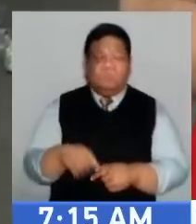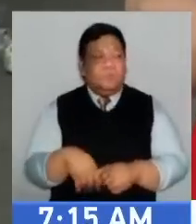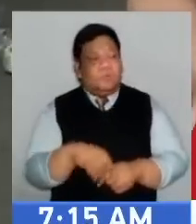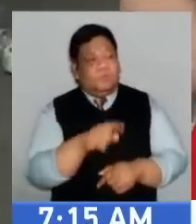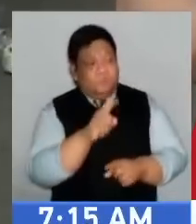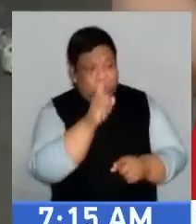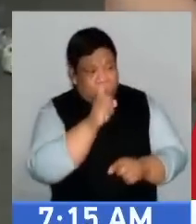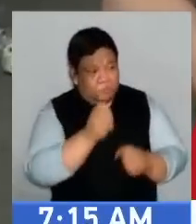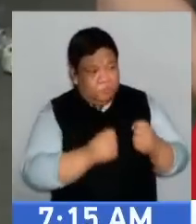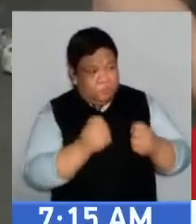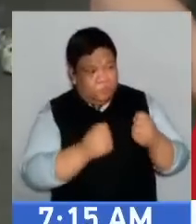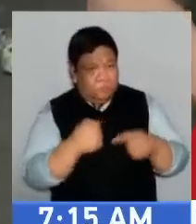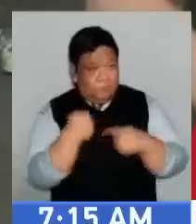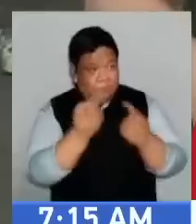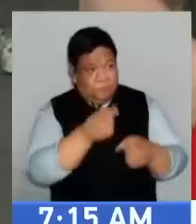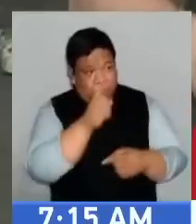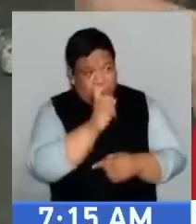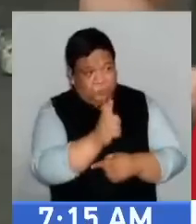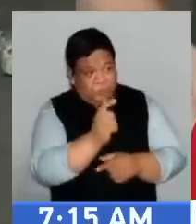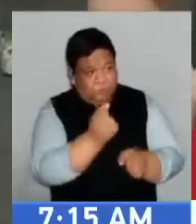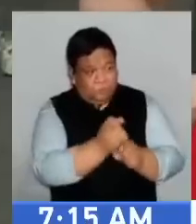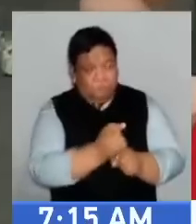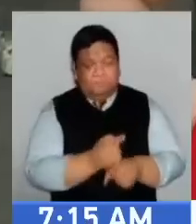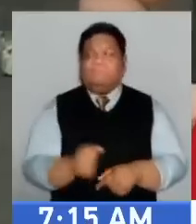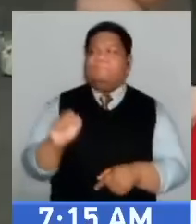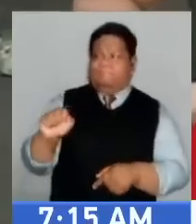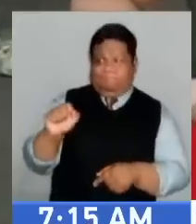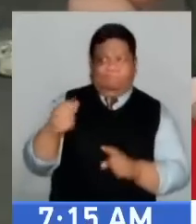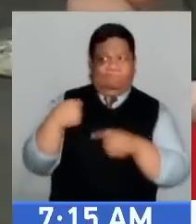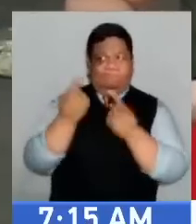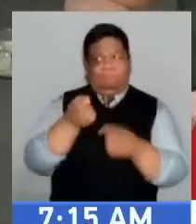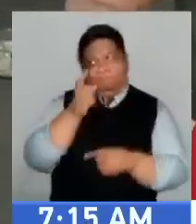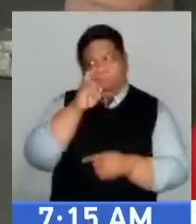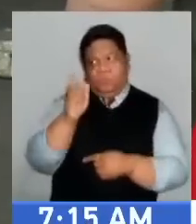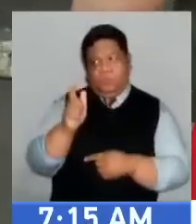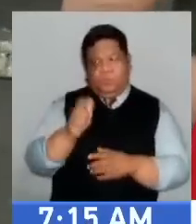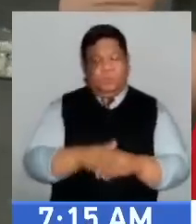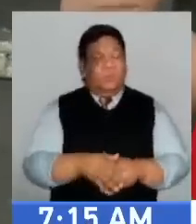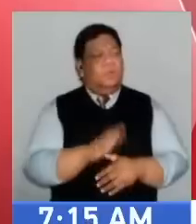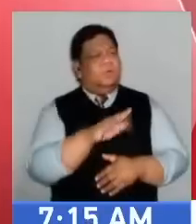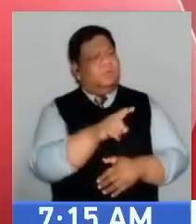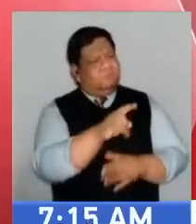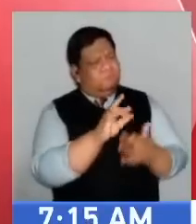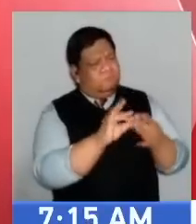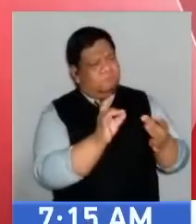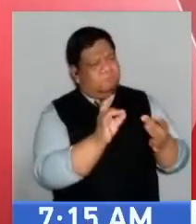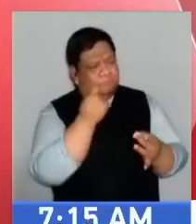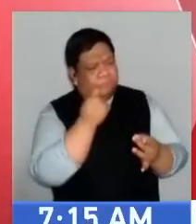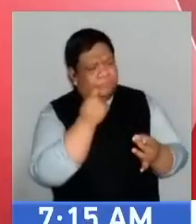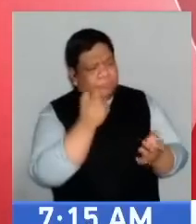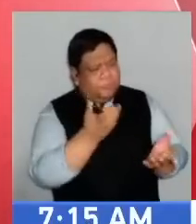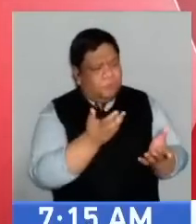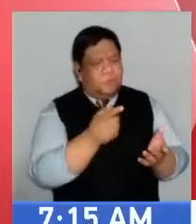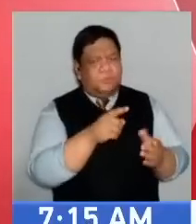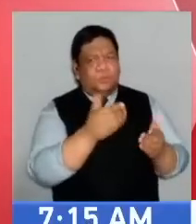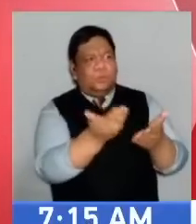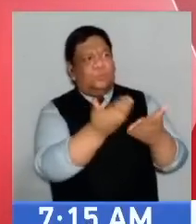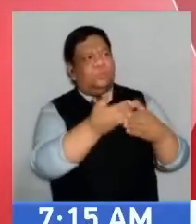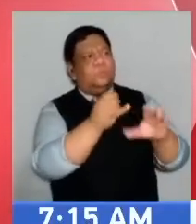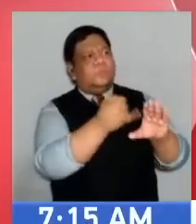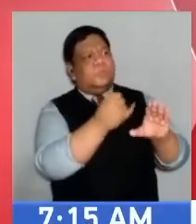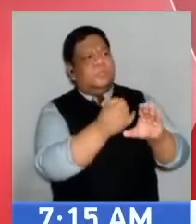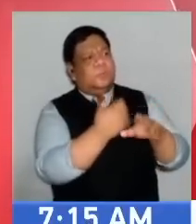Okay. Tay, nabanggit nyo kanina, halos lamunin na kayo ng mga modern jeep. Minibus. Bakit po kayo hindi